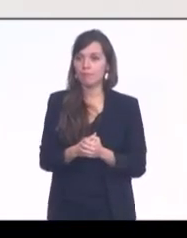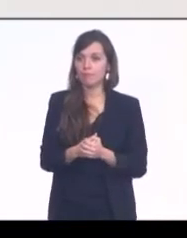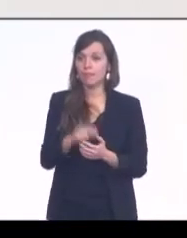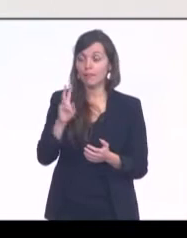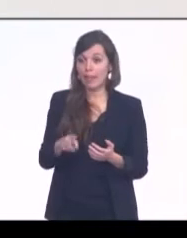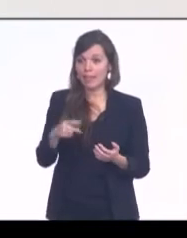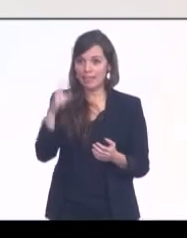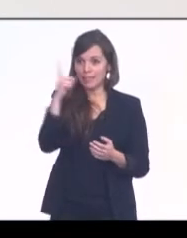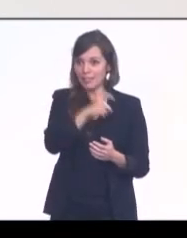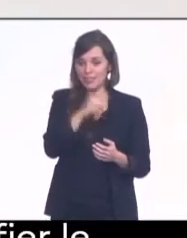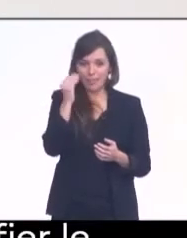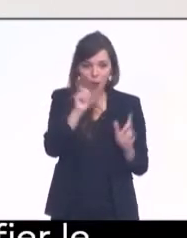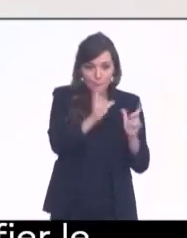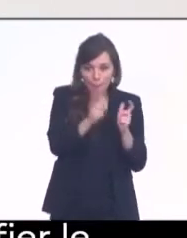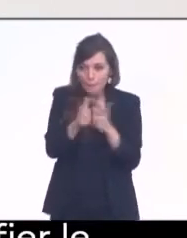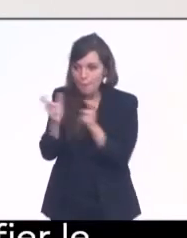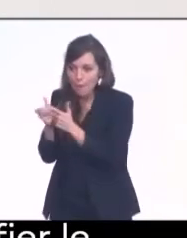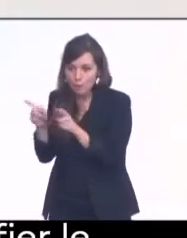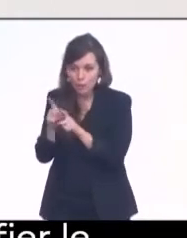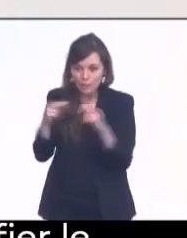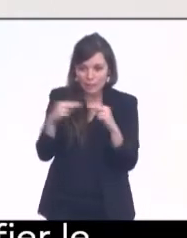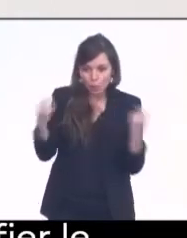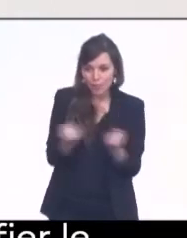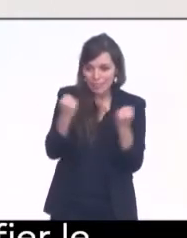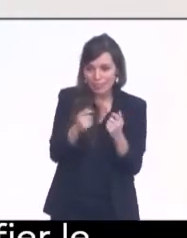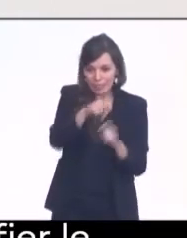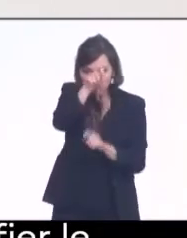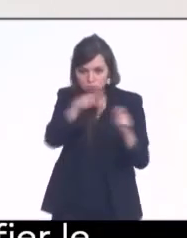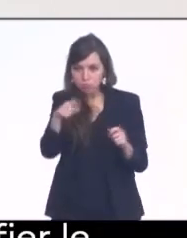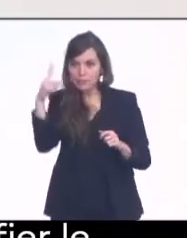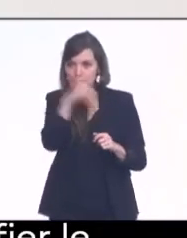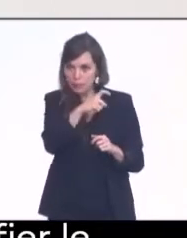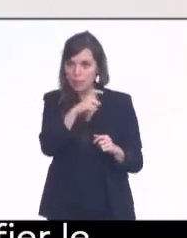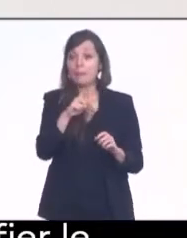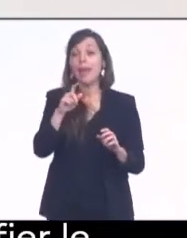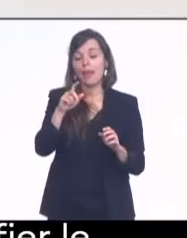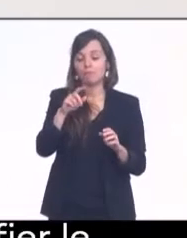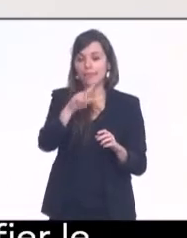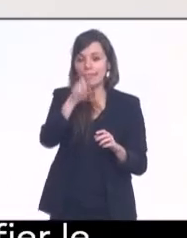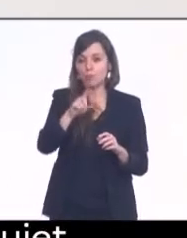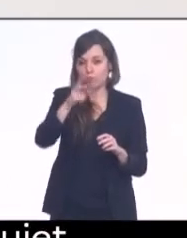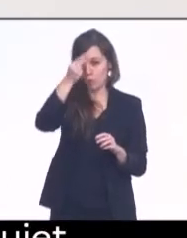difficultés d'identification, de niveau d'activité, mais j'ai bien entendu les questionnements.